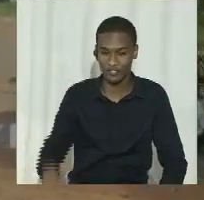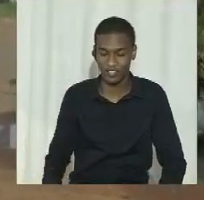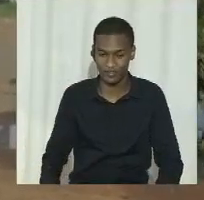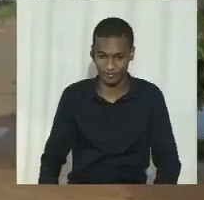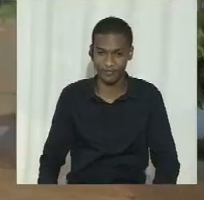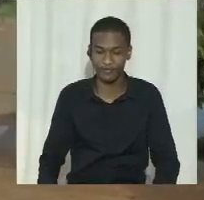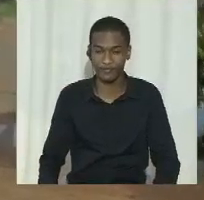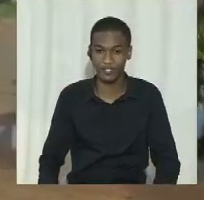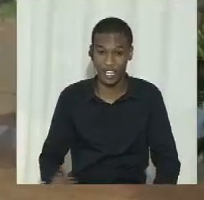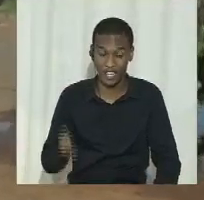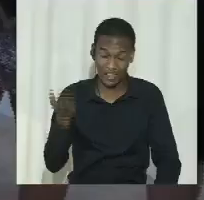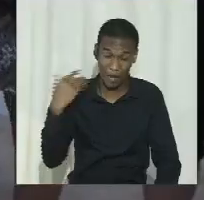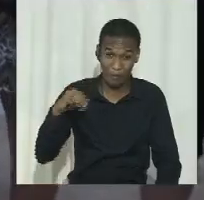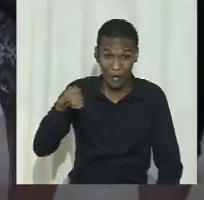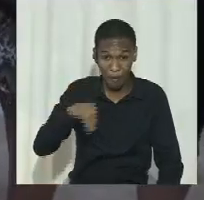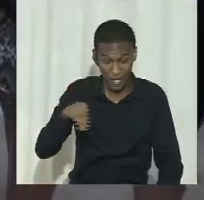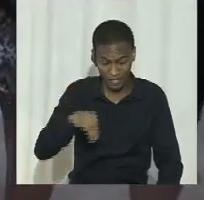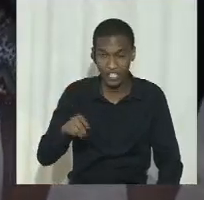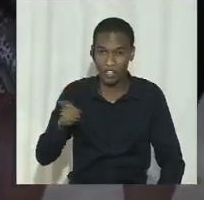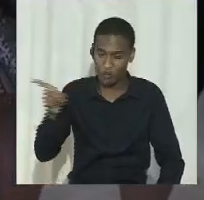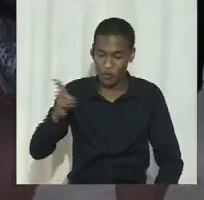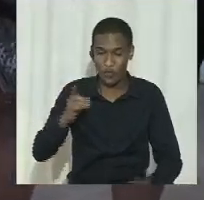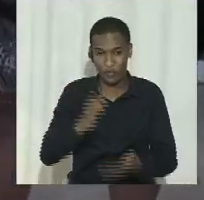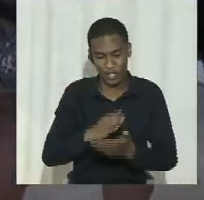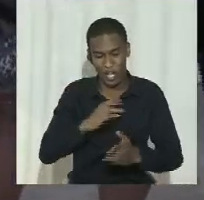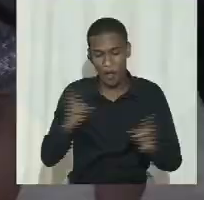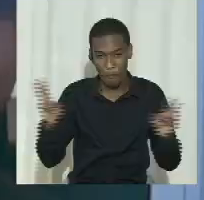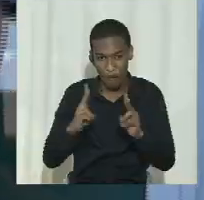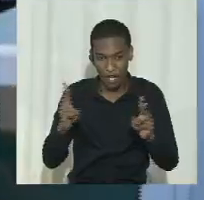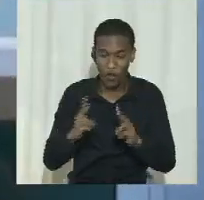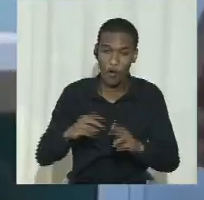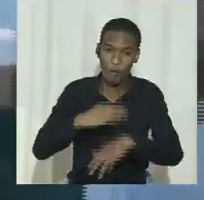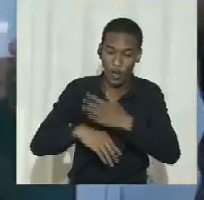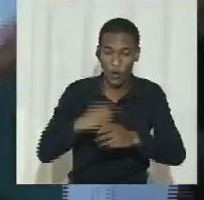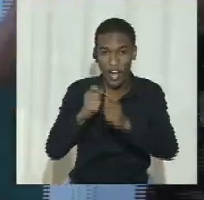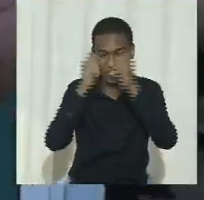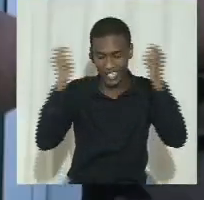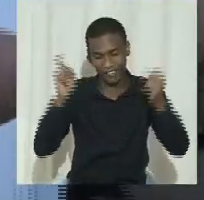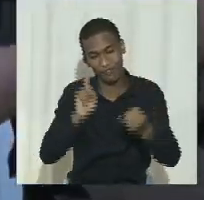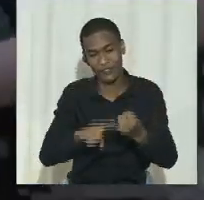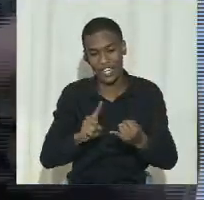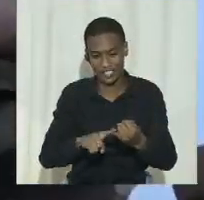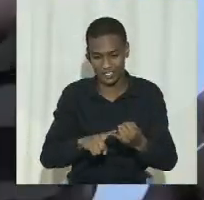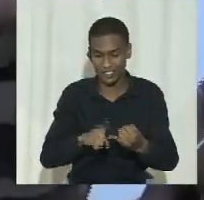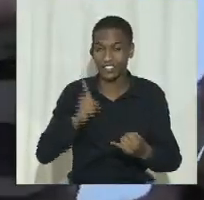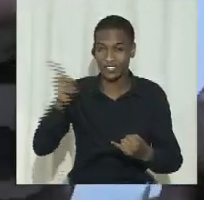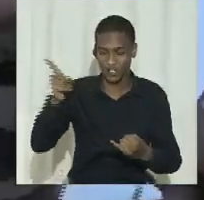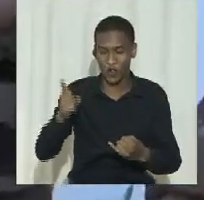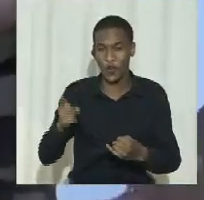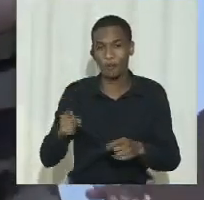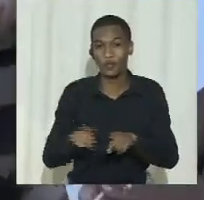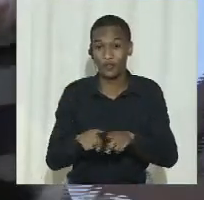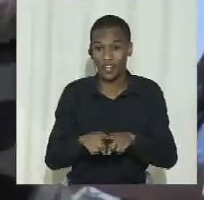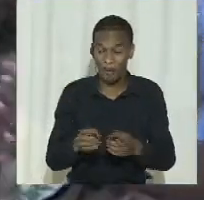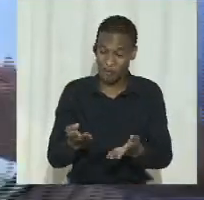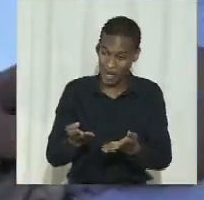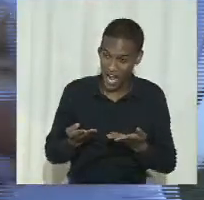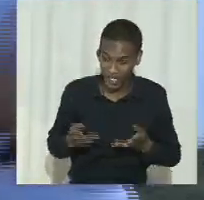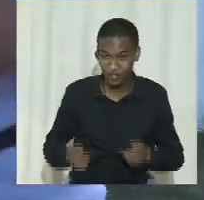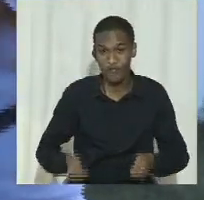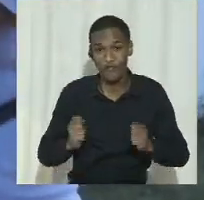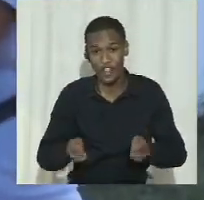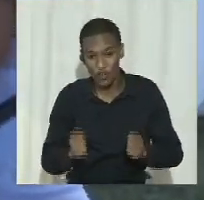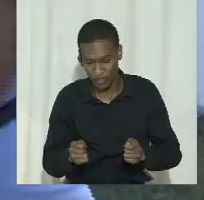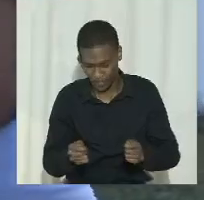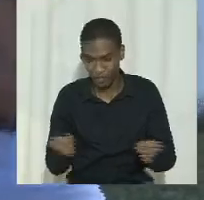no niaognany tampanao gazety farany nandritra ny fandraisana ny fitaovana avy tamin'ny filoalevitry ny antenimierampirenena mba